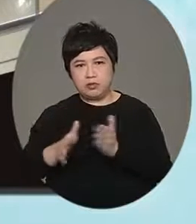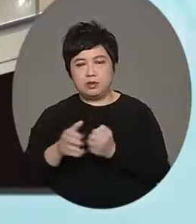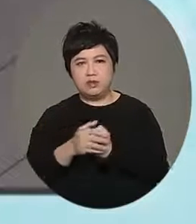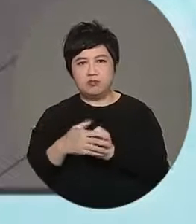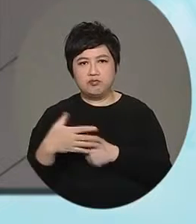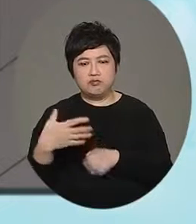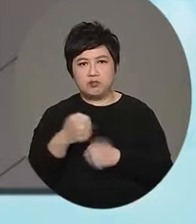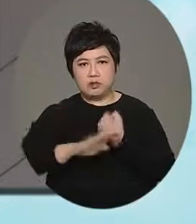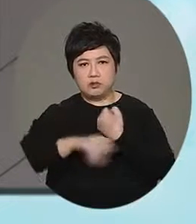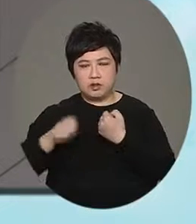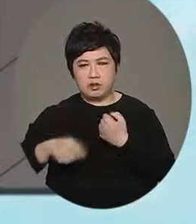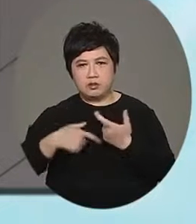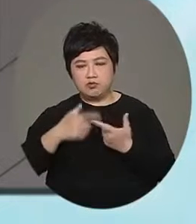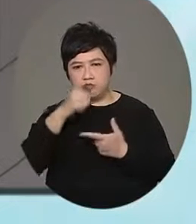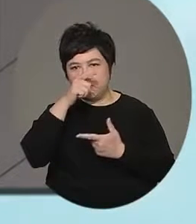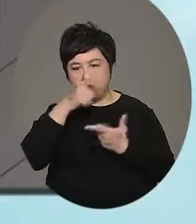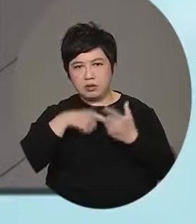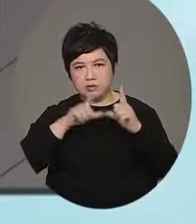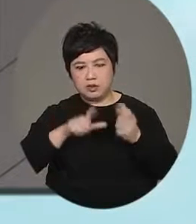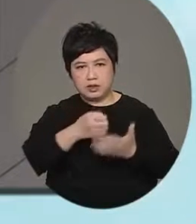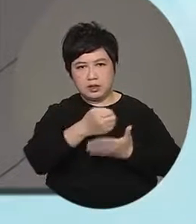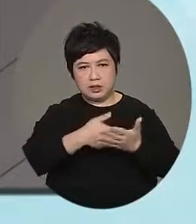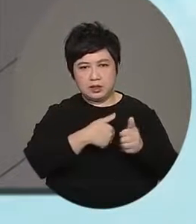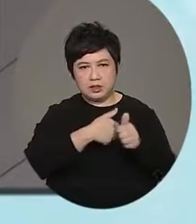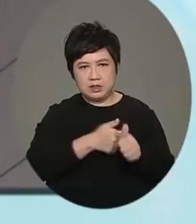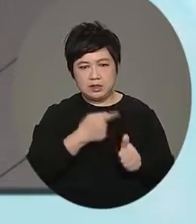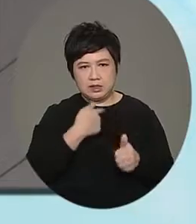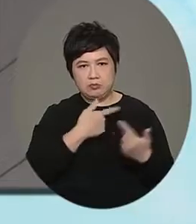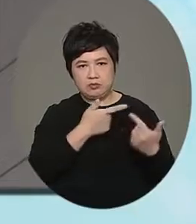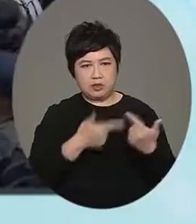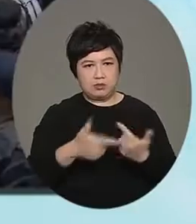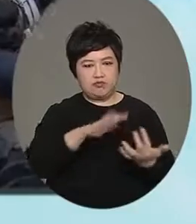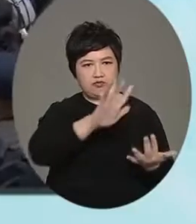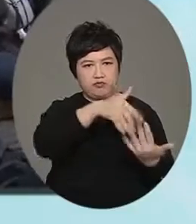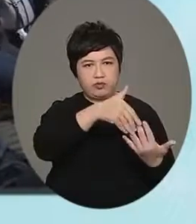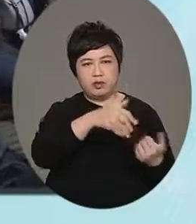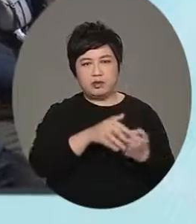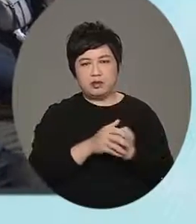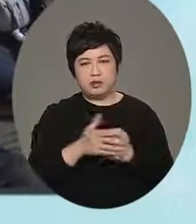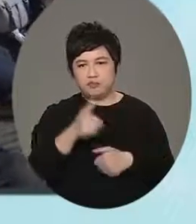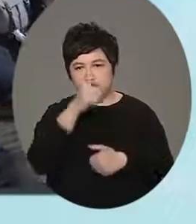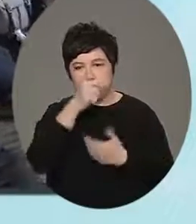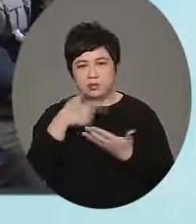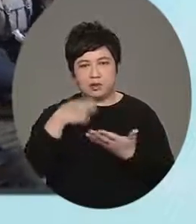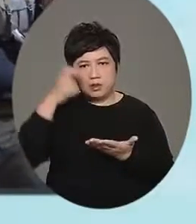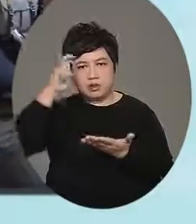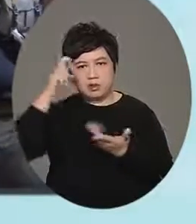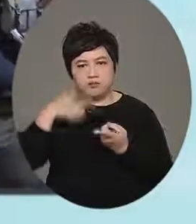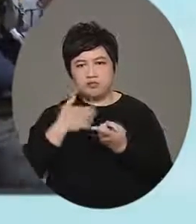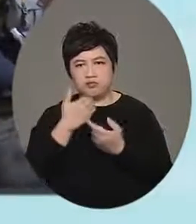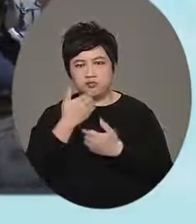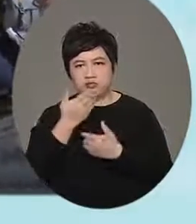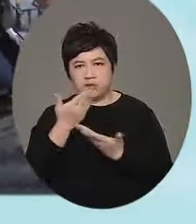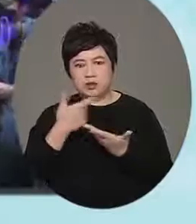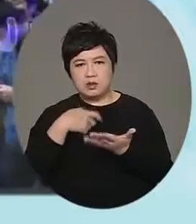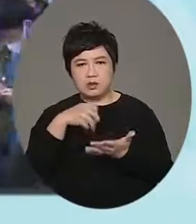官蘇偉德回應說，按條例規定必須繼續將他們還押。 蘇慧德原本說考慮控方指控、參